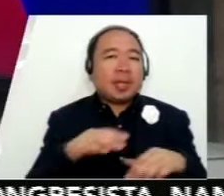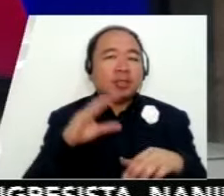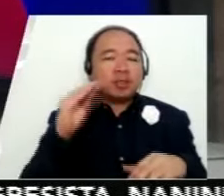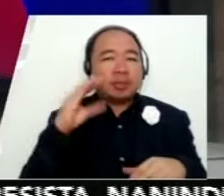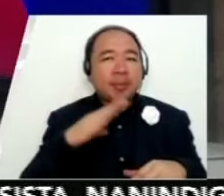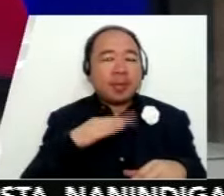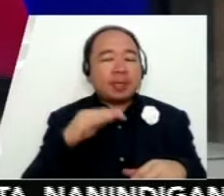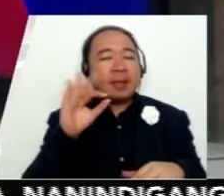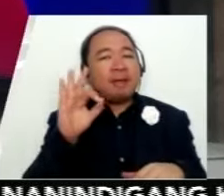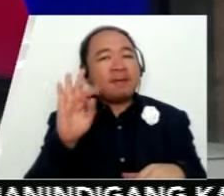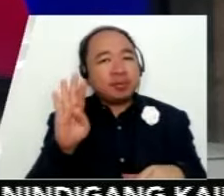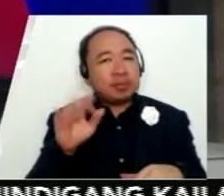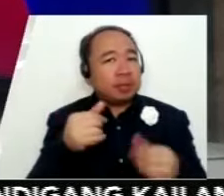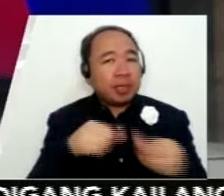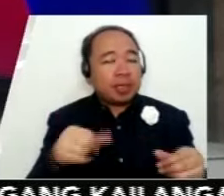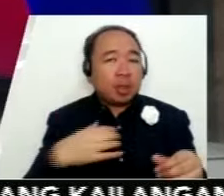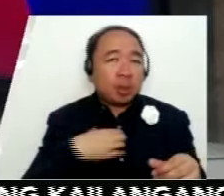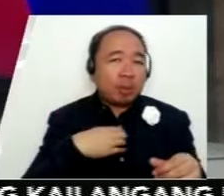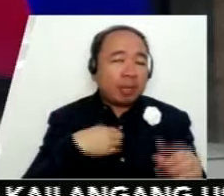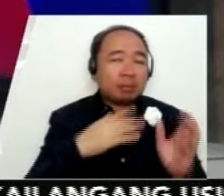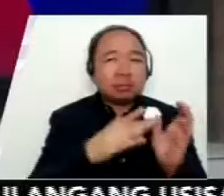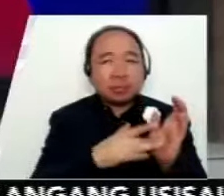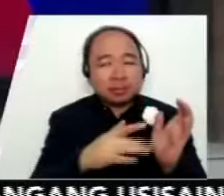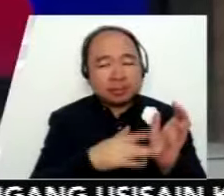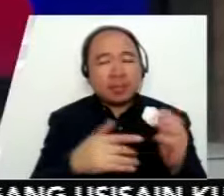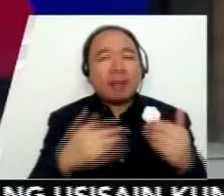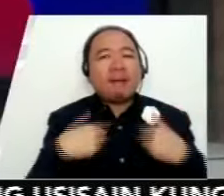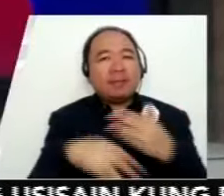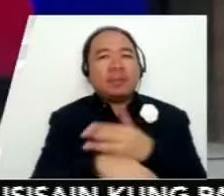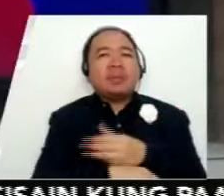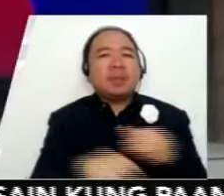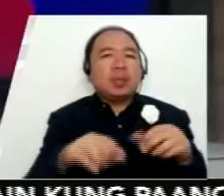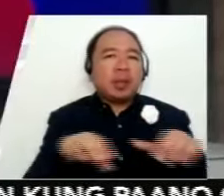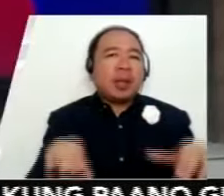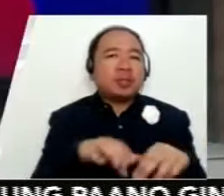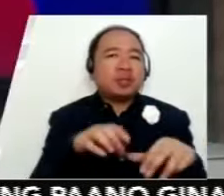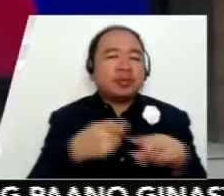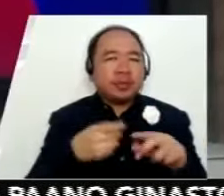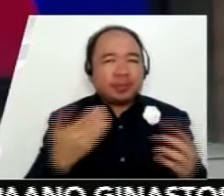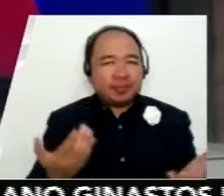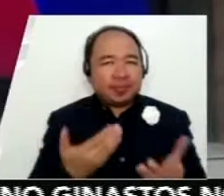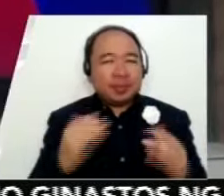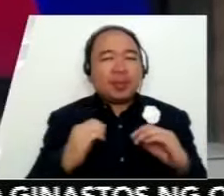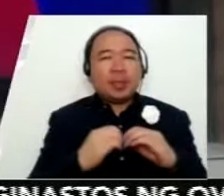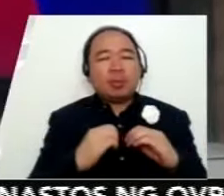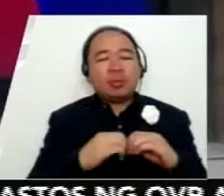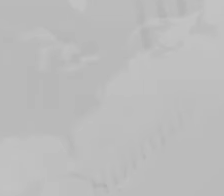reklamo, pang-abuso o katiwalian, tiyak, may katapat na aksyon sa inyong Kapuso Action Man.